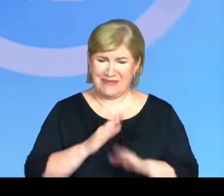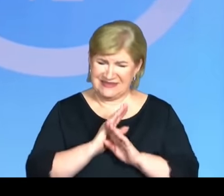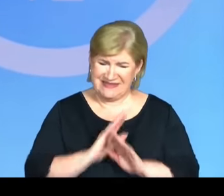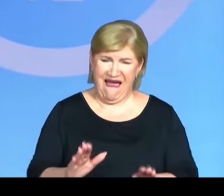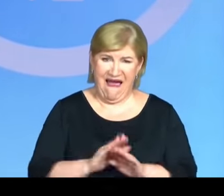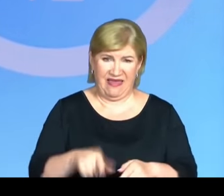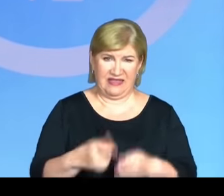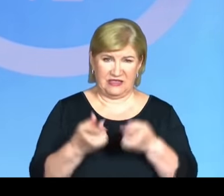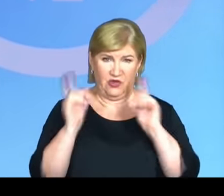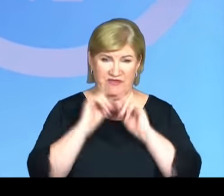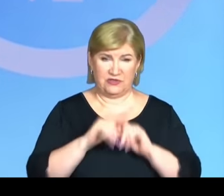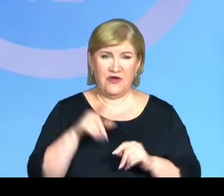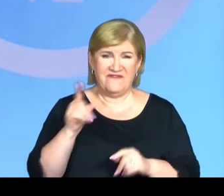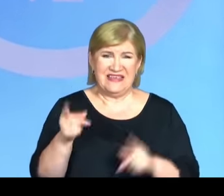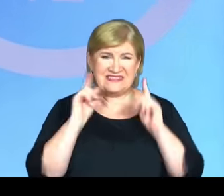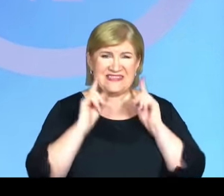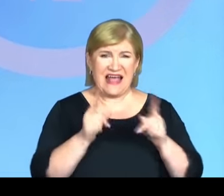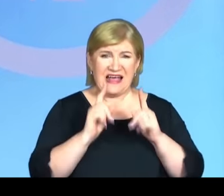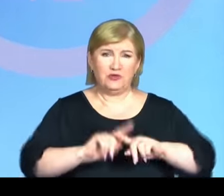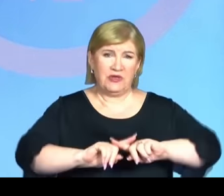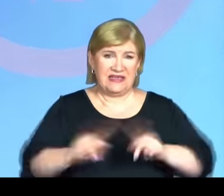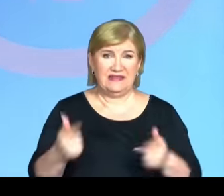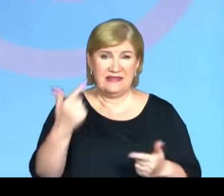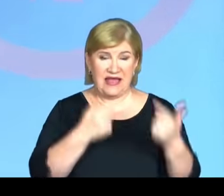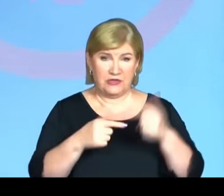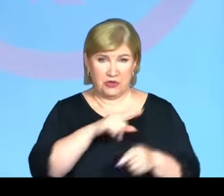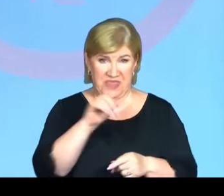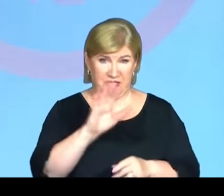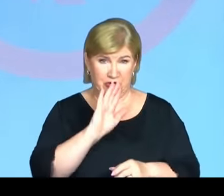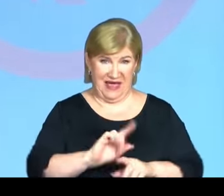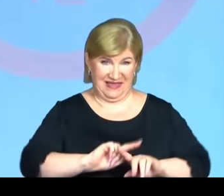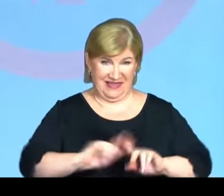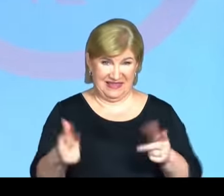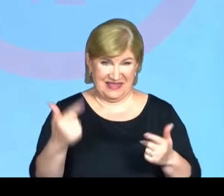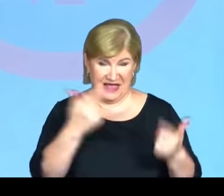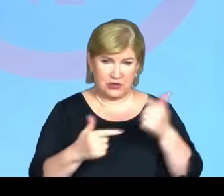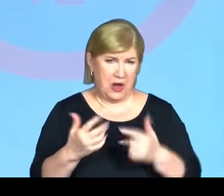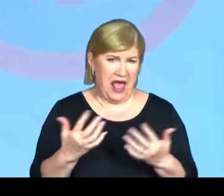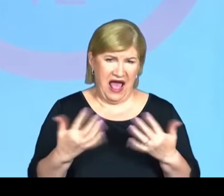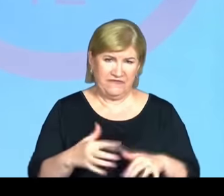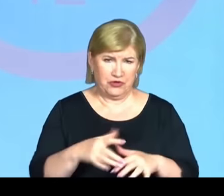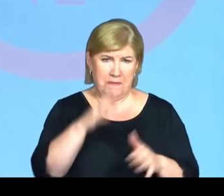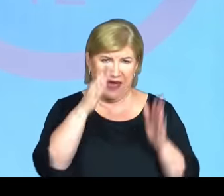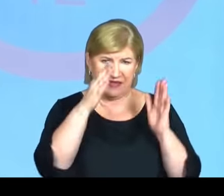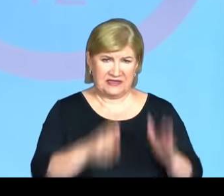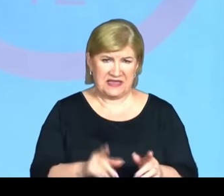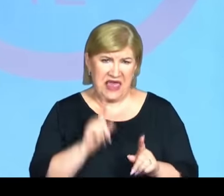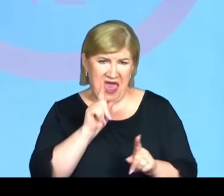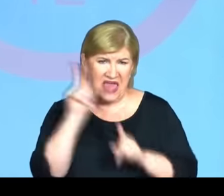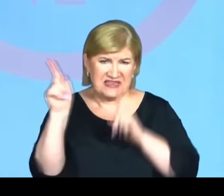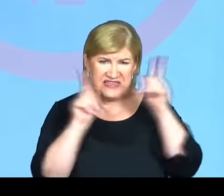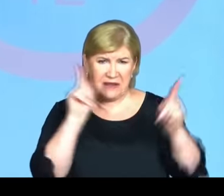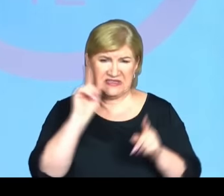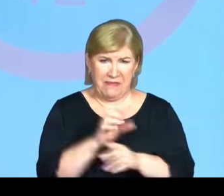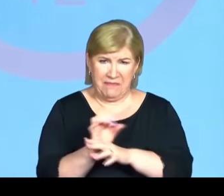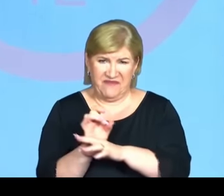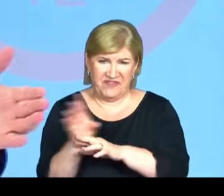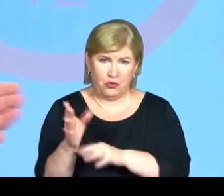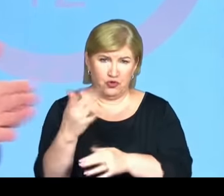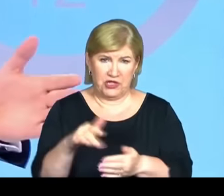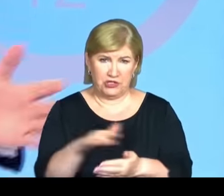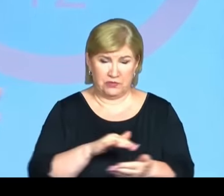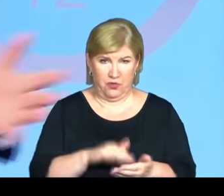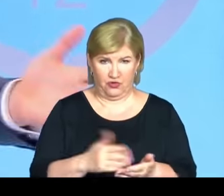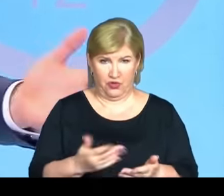že vy zakazujete iný názor. Ak niekto má iný názor, tak automaticky je extrémista, má byť vylúčený zo spoločnosti. Čo je na